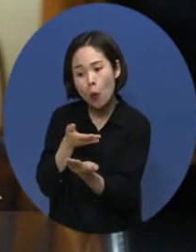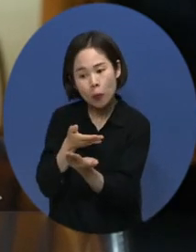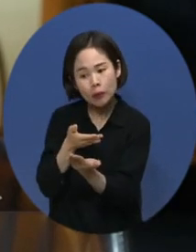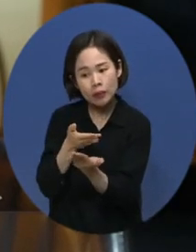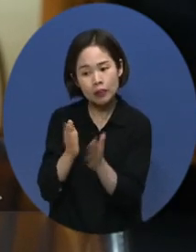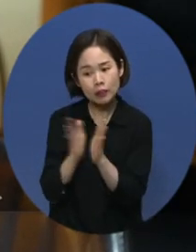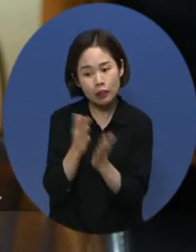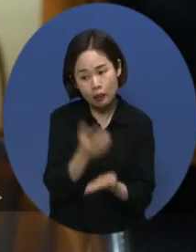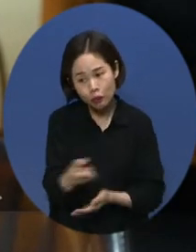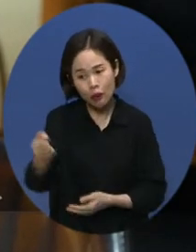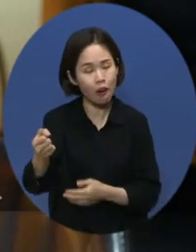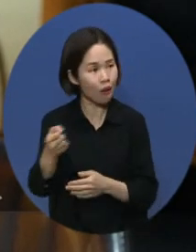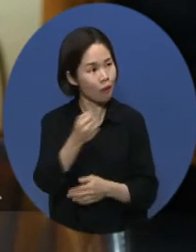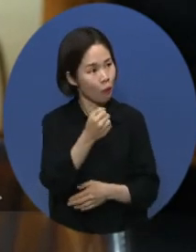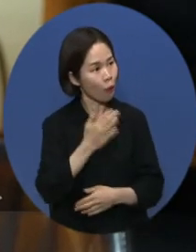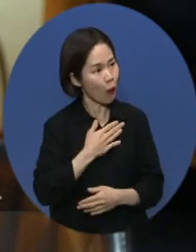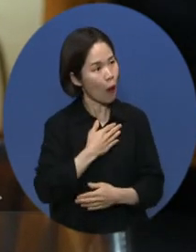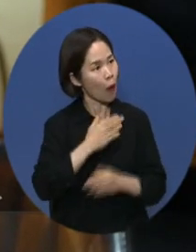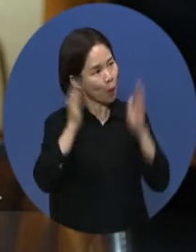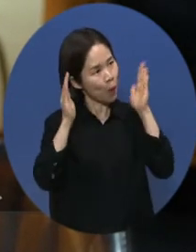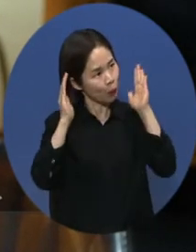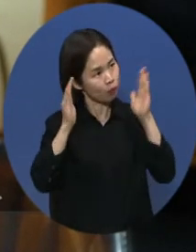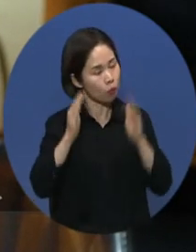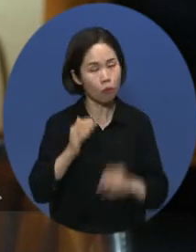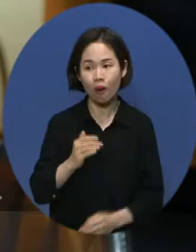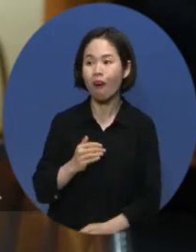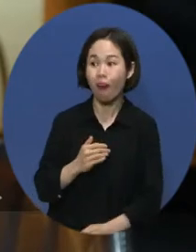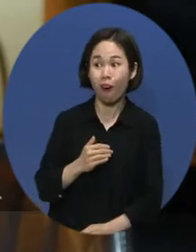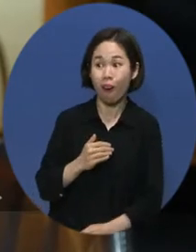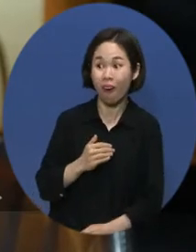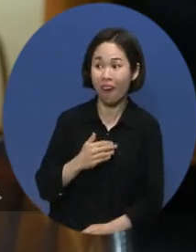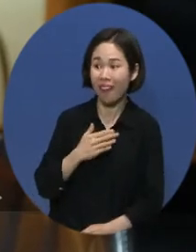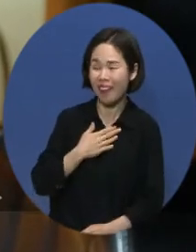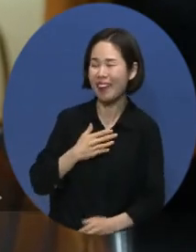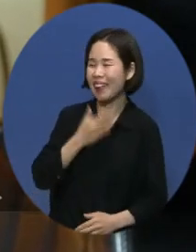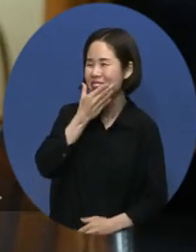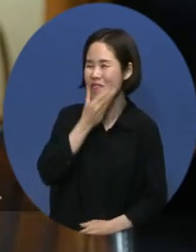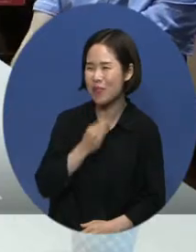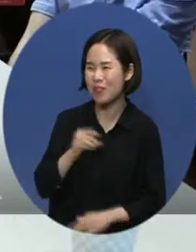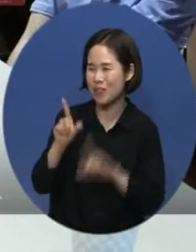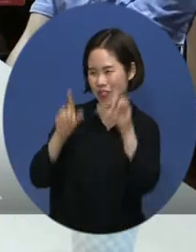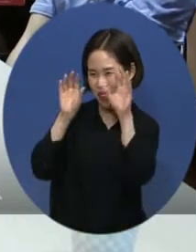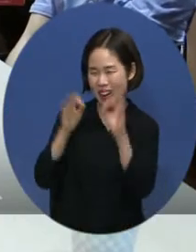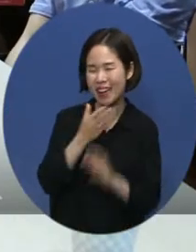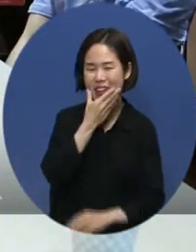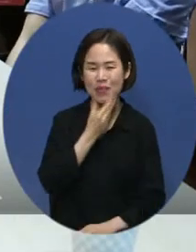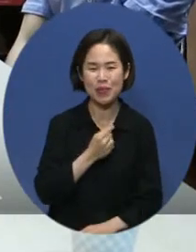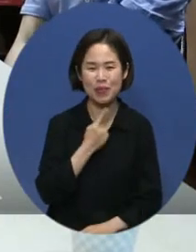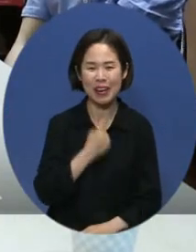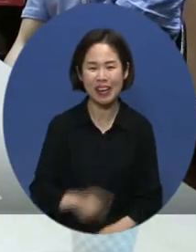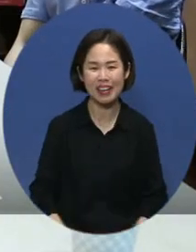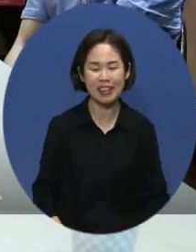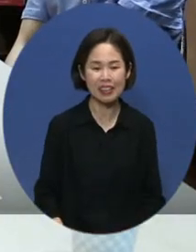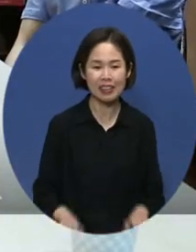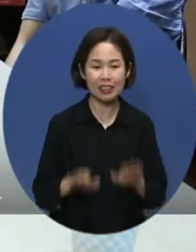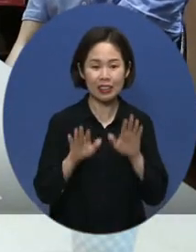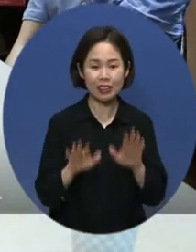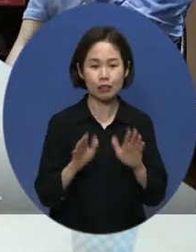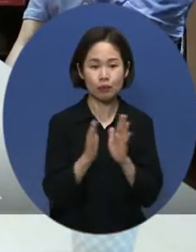열심히 공부하신다고. 그래서 저는 행복했어요. 이렇게 감수 활동을 하시는